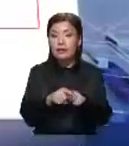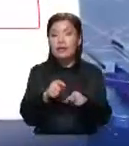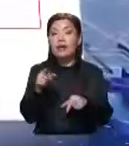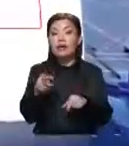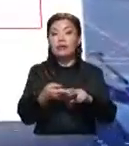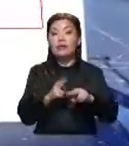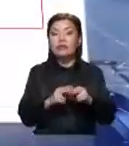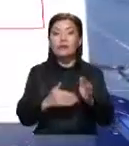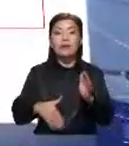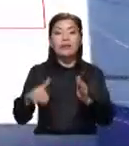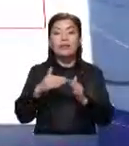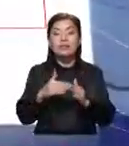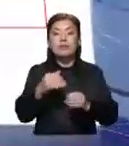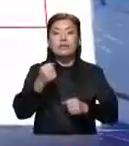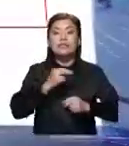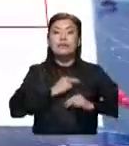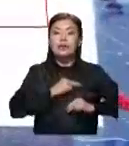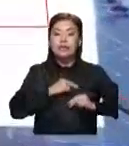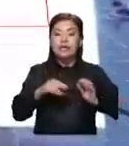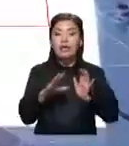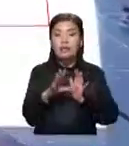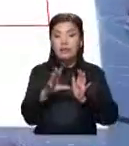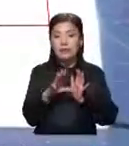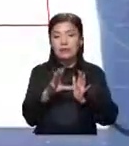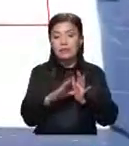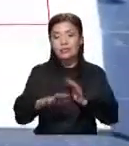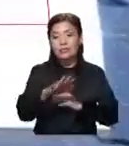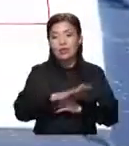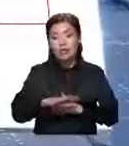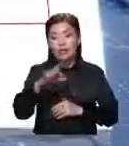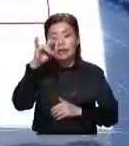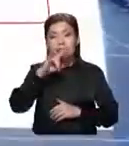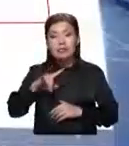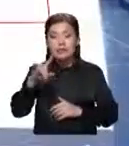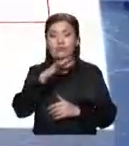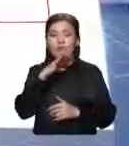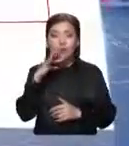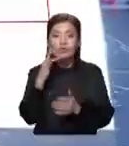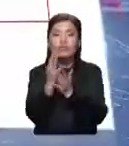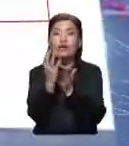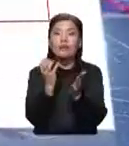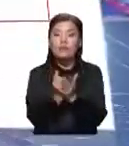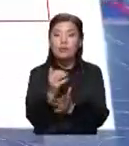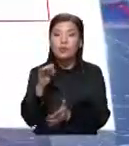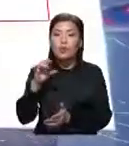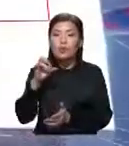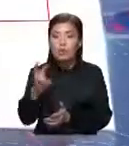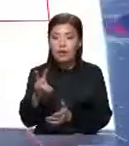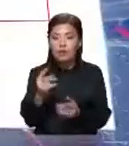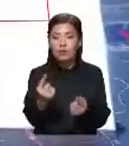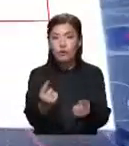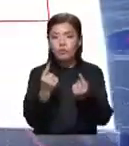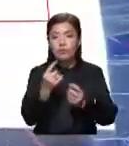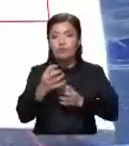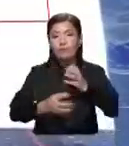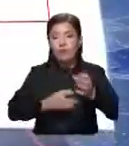является потенциальное сотрудничество в энергетической сфере. В частности, Казахстан обладает значительными запасами урана и является крупнейшим в мире